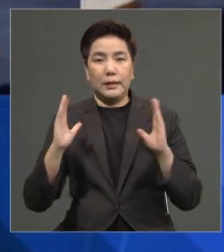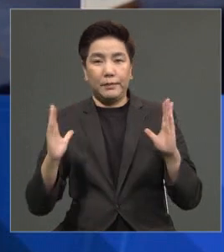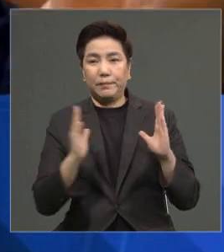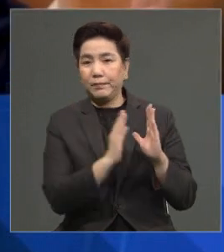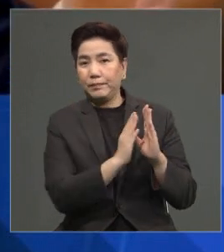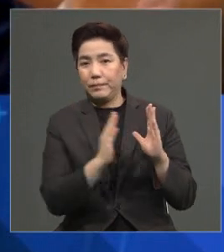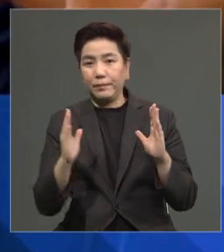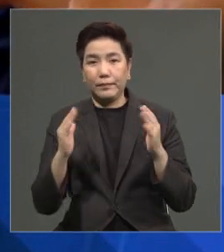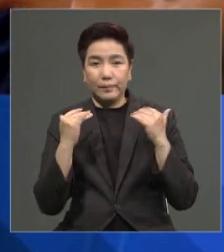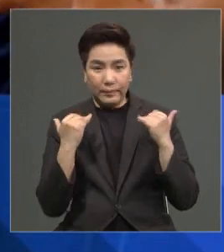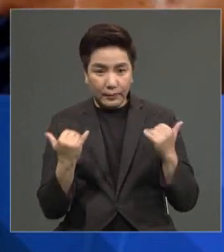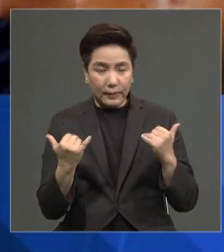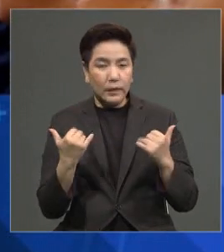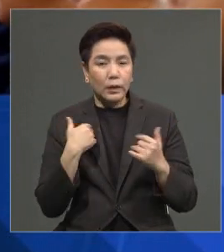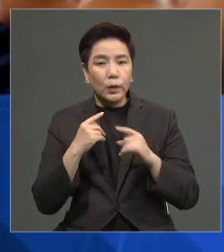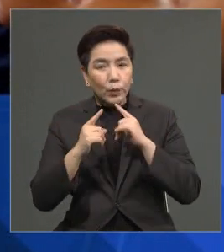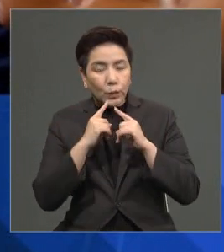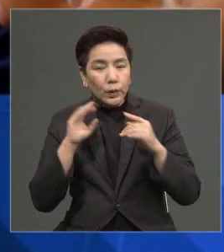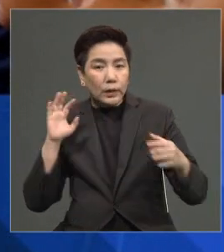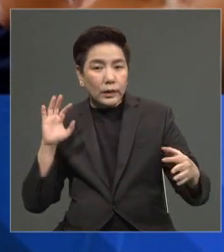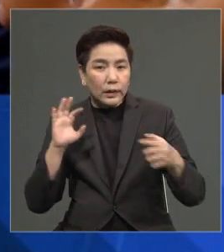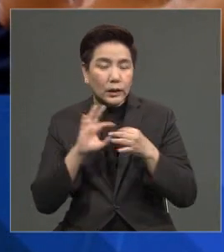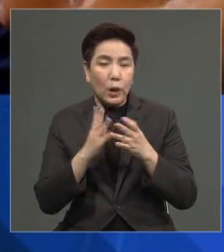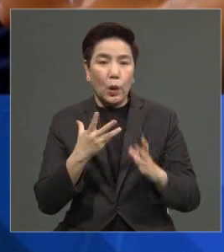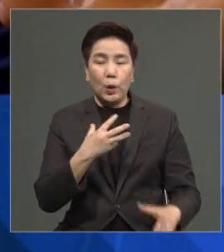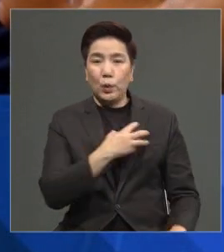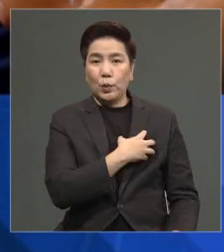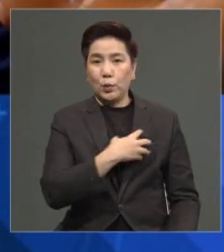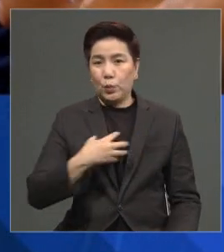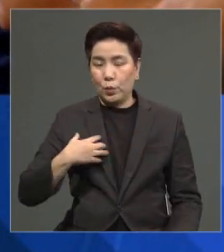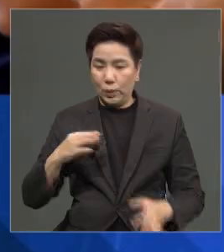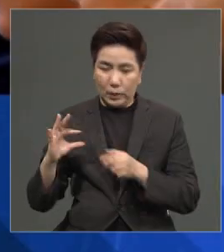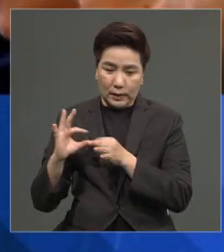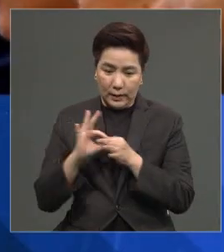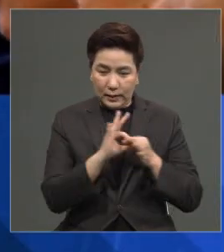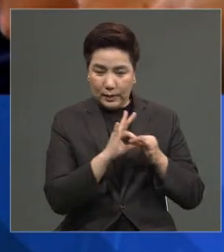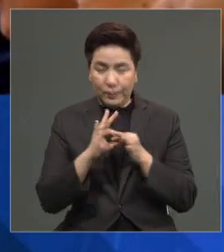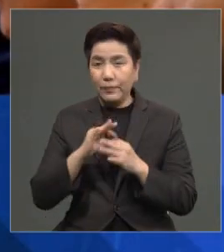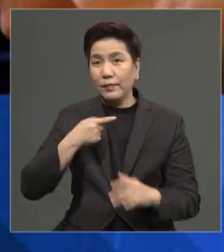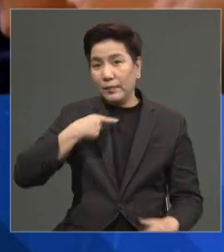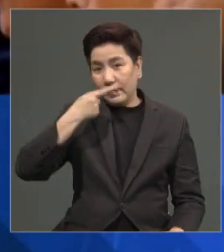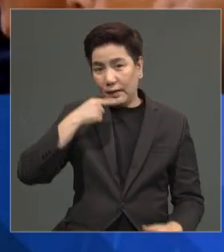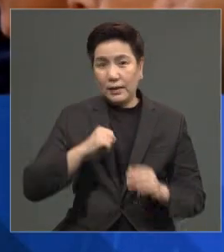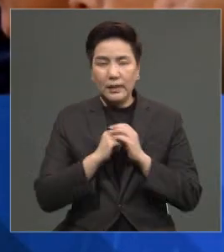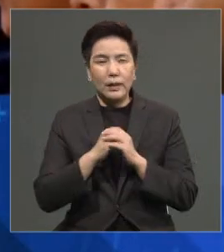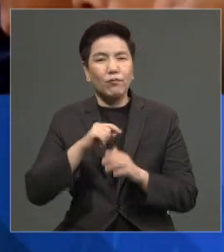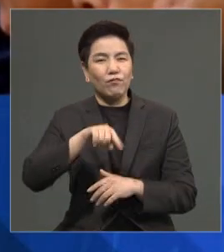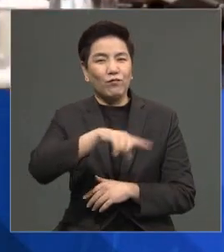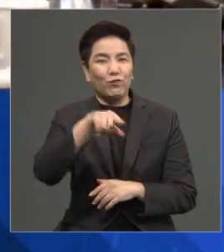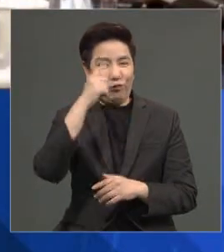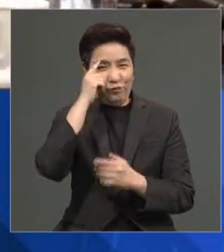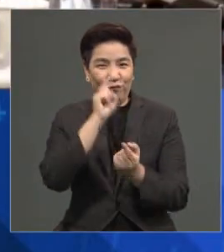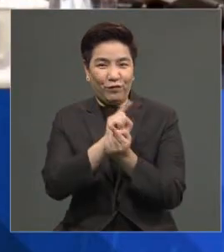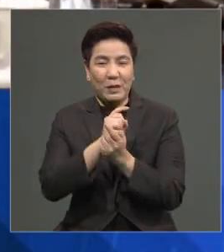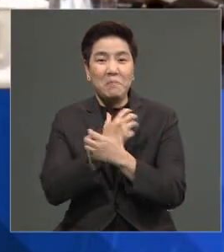ค่ะนอกจากนี้ค่ะยังได้พูดคุยถึงเรื่องทูตสันทวไมตรีเชื่อมความสัมพันธ์ระหว่างไทยจีนที่เป็นที่รู้จักกันเป็นอย่างดี